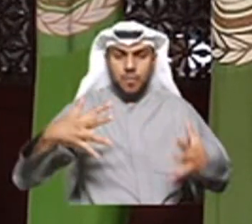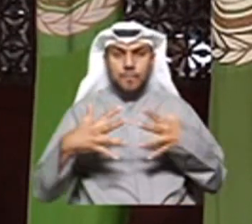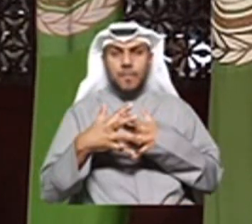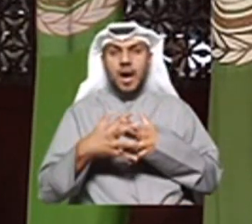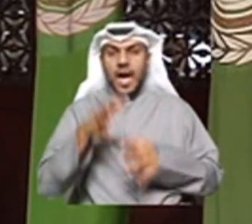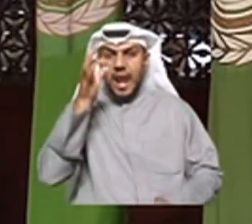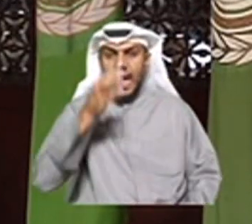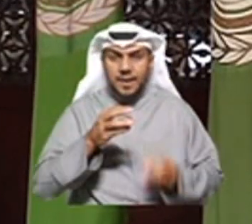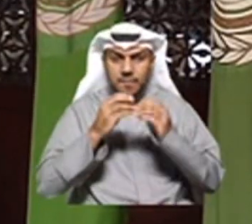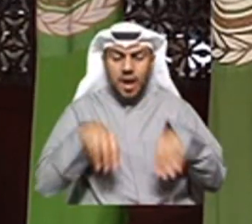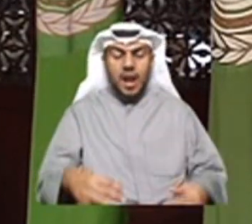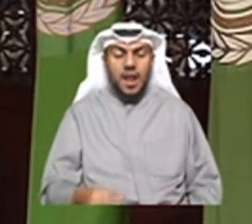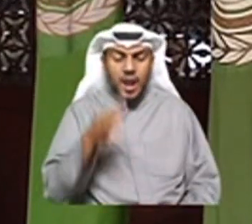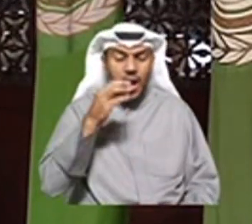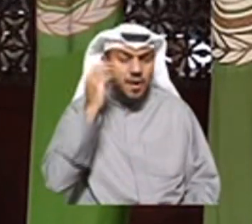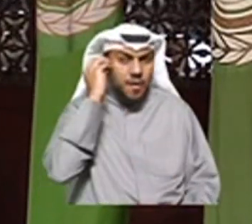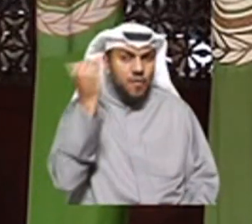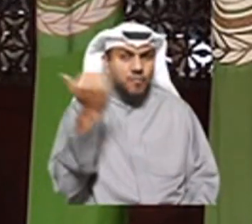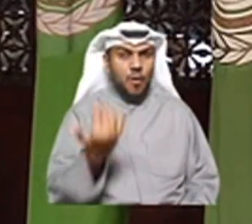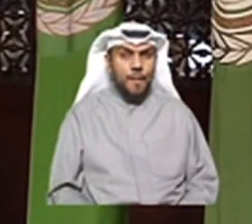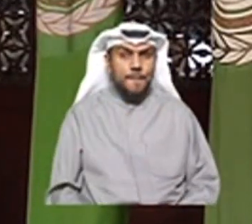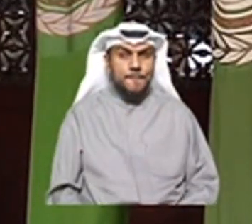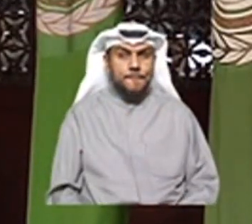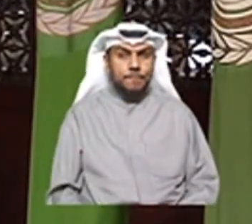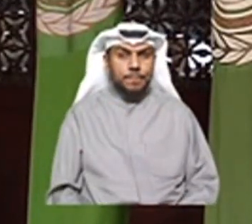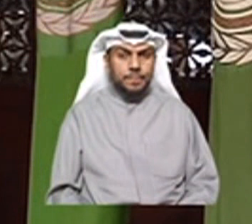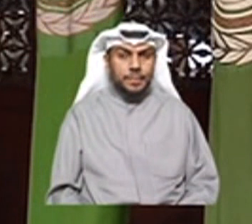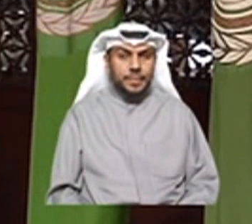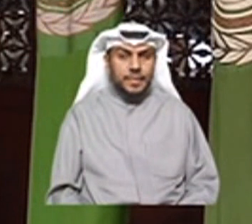الحلول للقضايا التي تهدد المنطقة